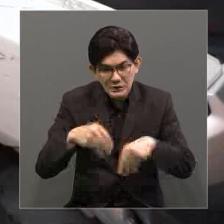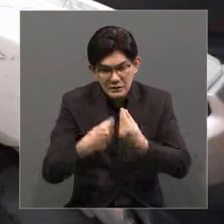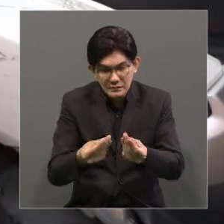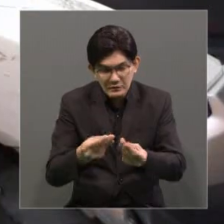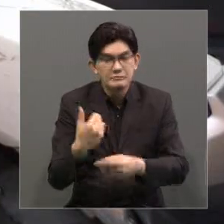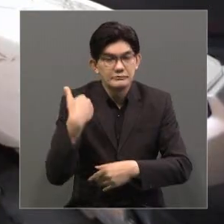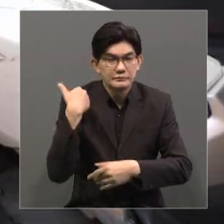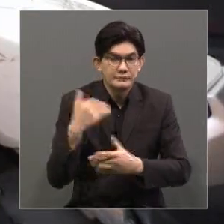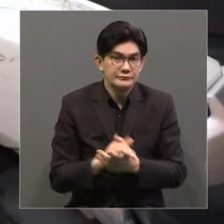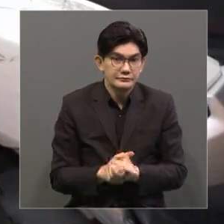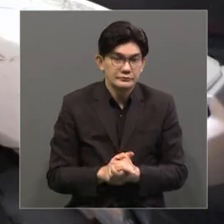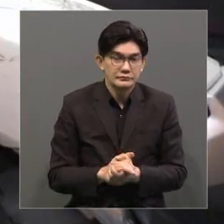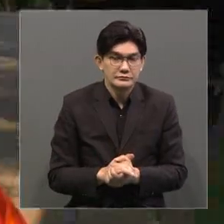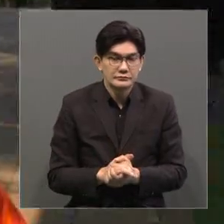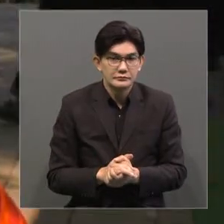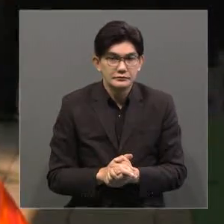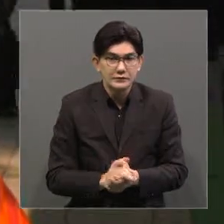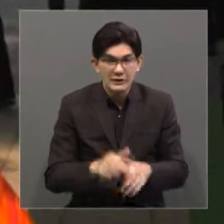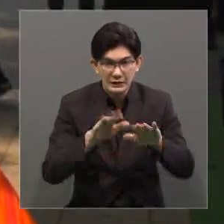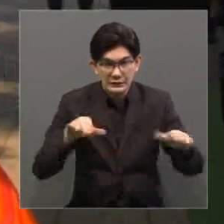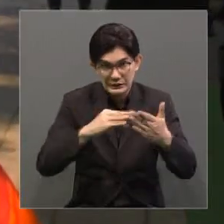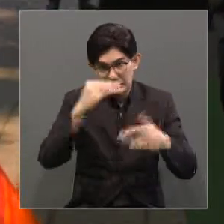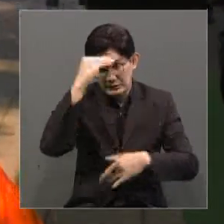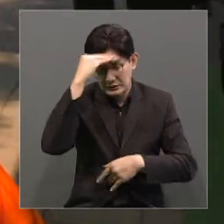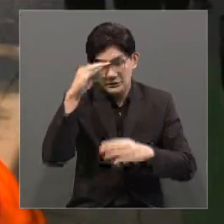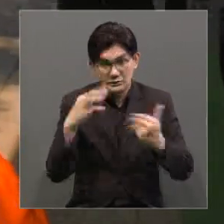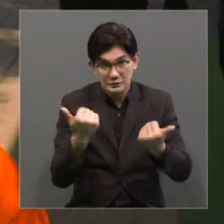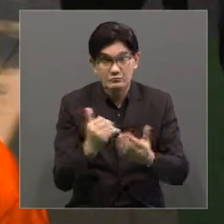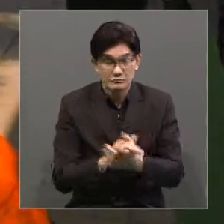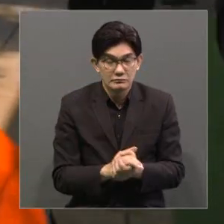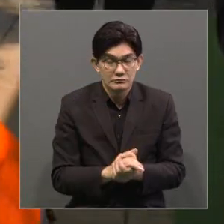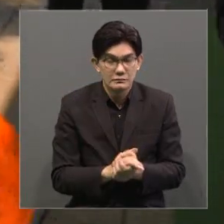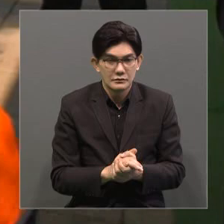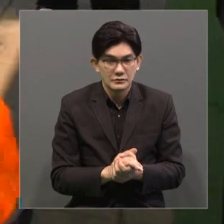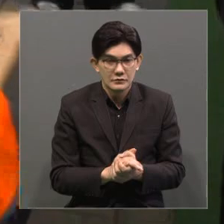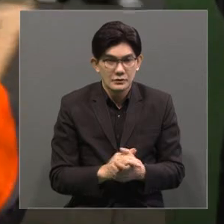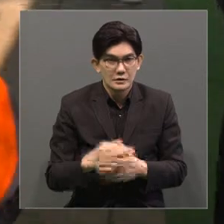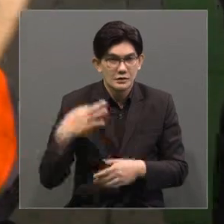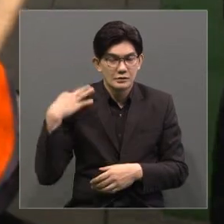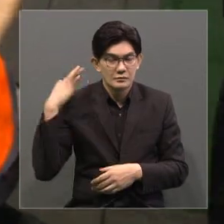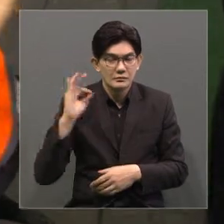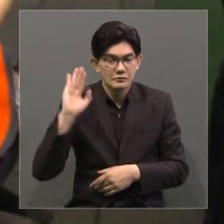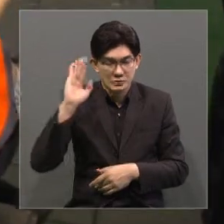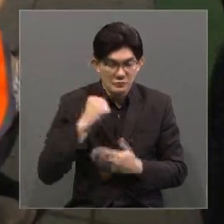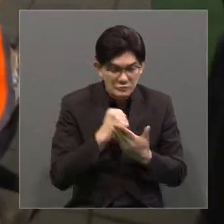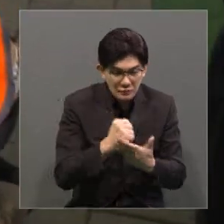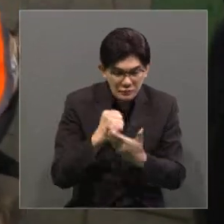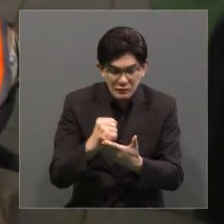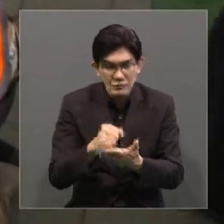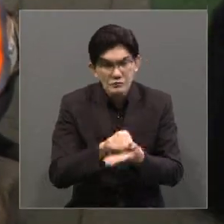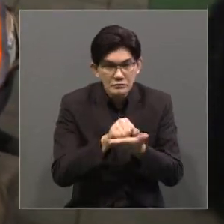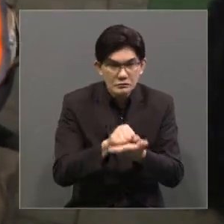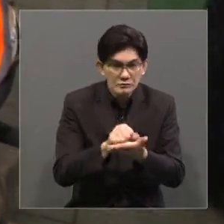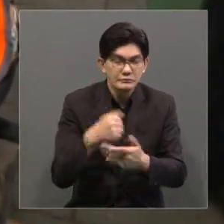างหนึ่งนะครับแล้วก็ตัวน้องๆเองนักศึกษาเองนั้นก็จะได้เป็นจิตอาสานะครับเป็นการบริ